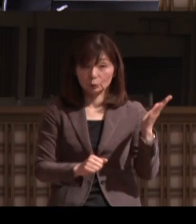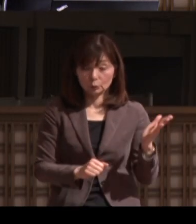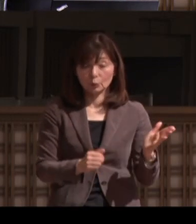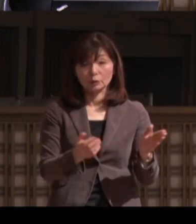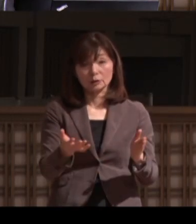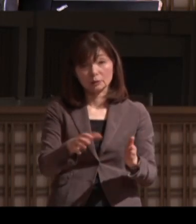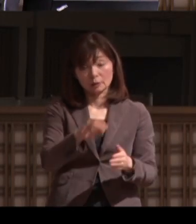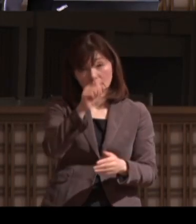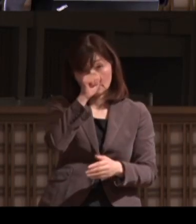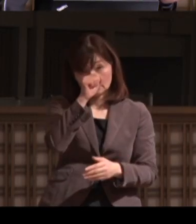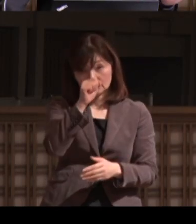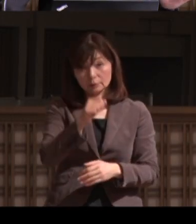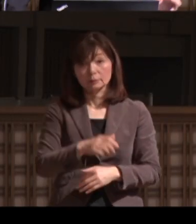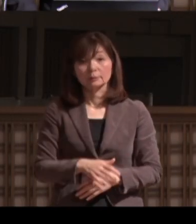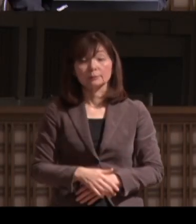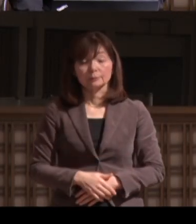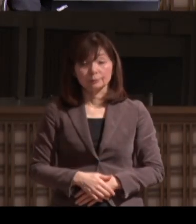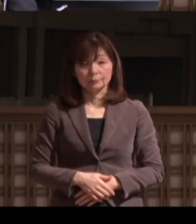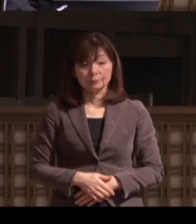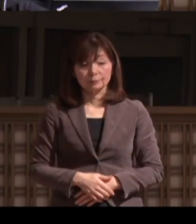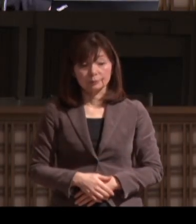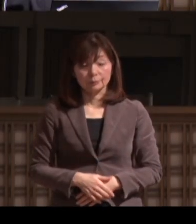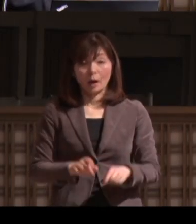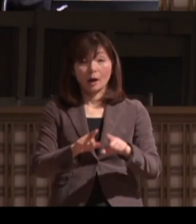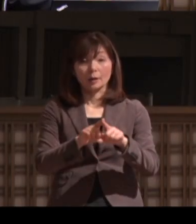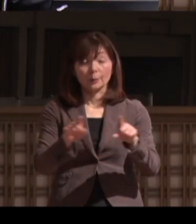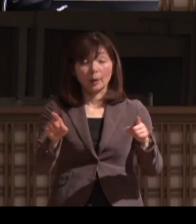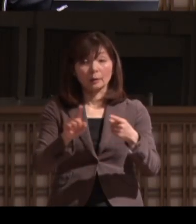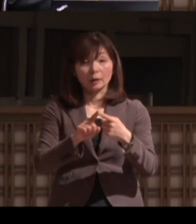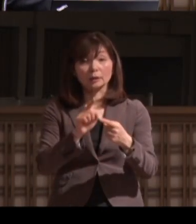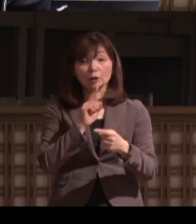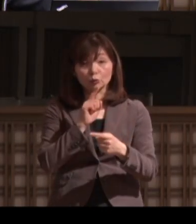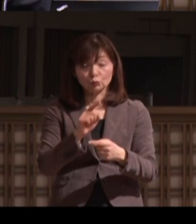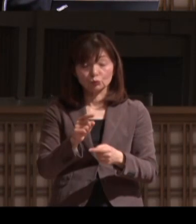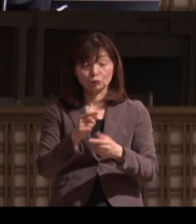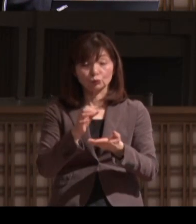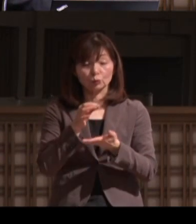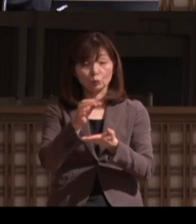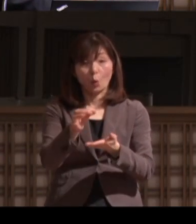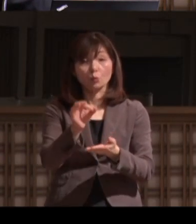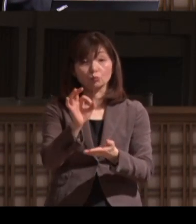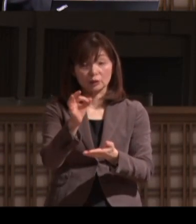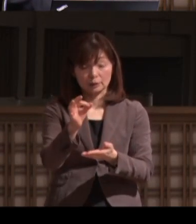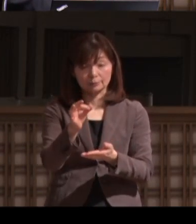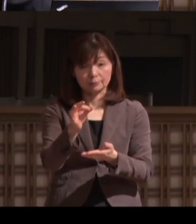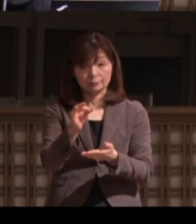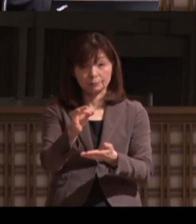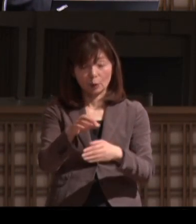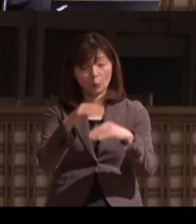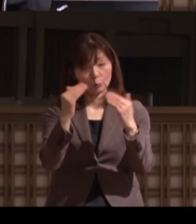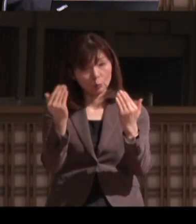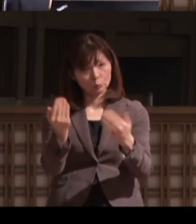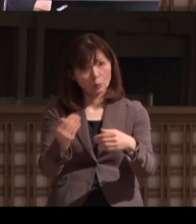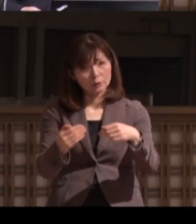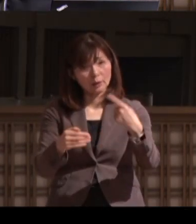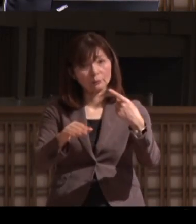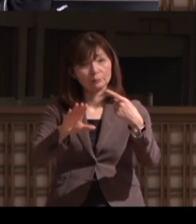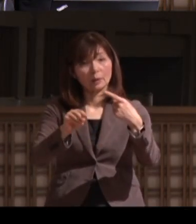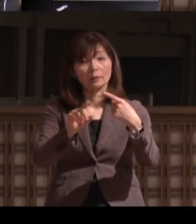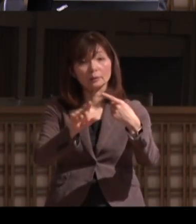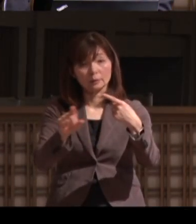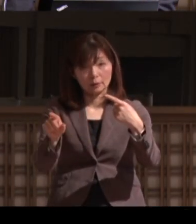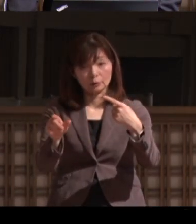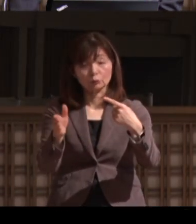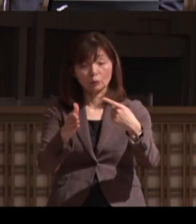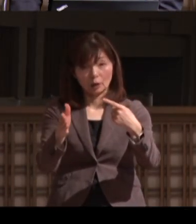でしょうかでえ一般的なこの交付金に当たる部分というのは概ねえ100万程度という風に聞いており